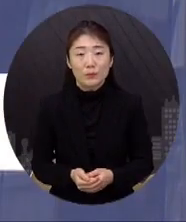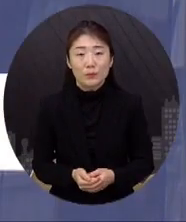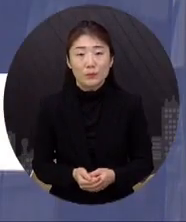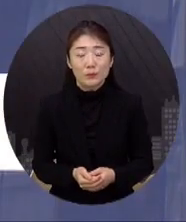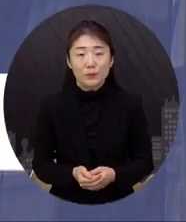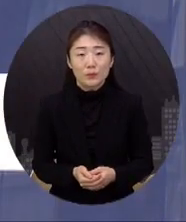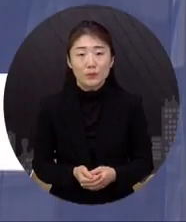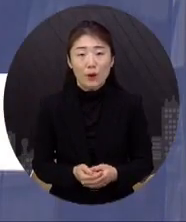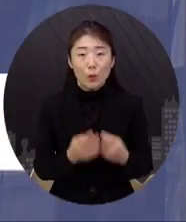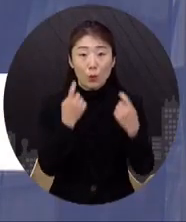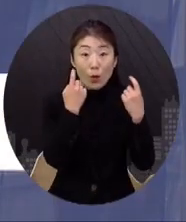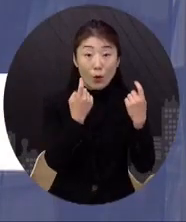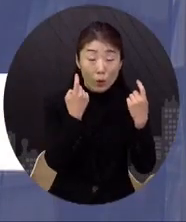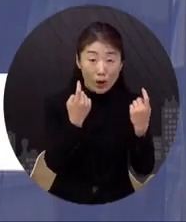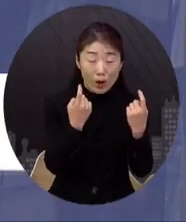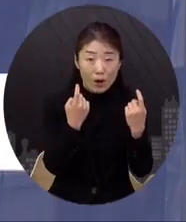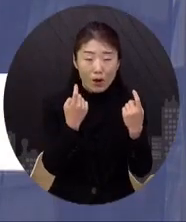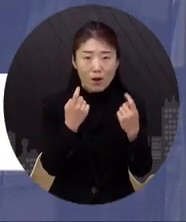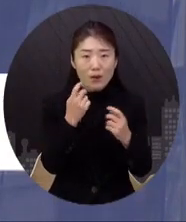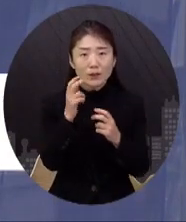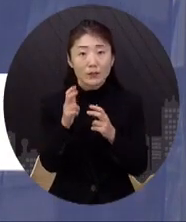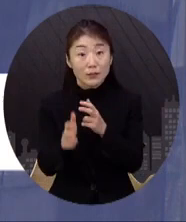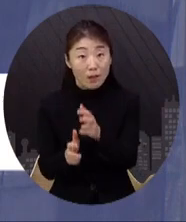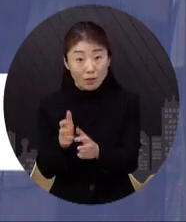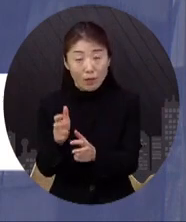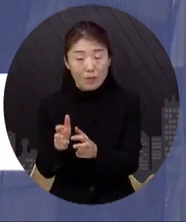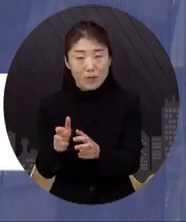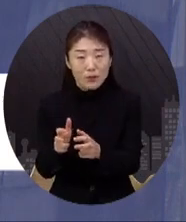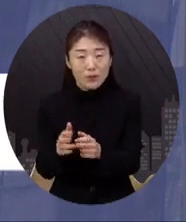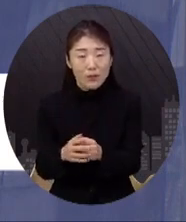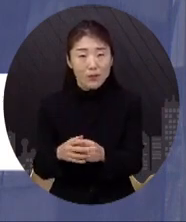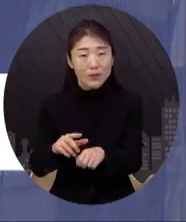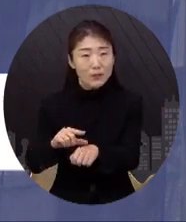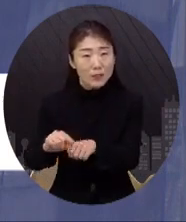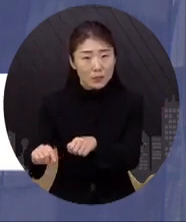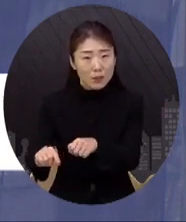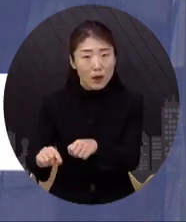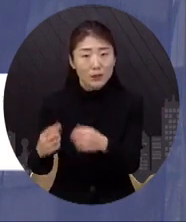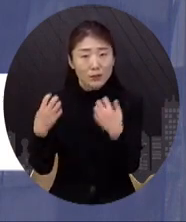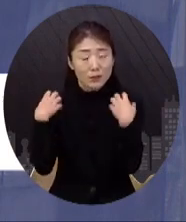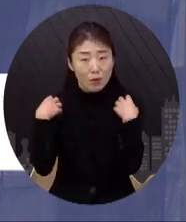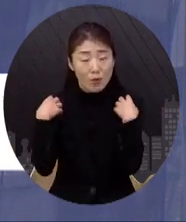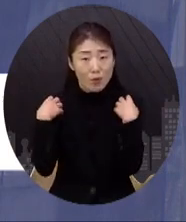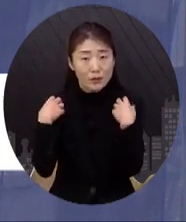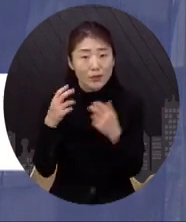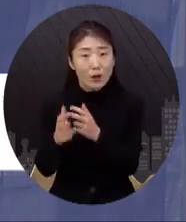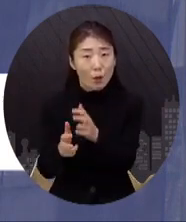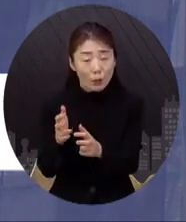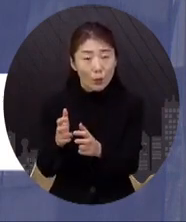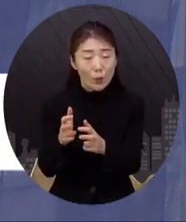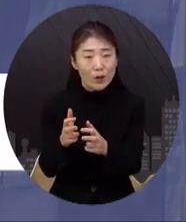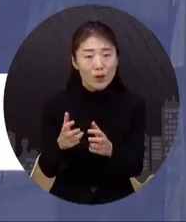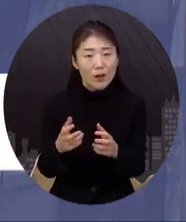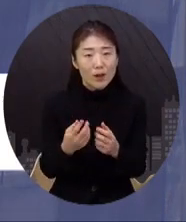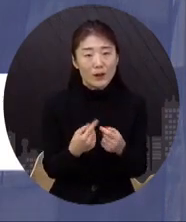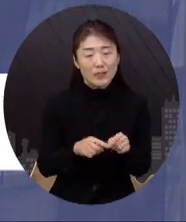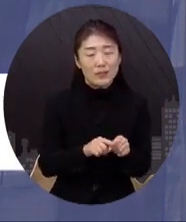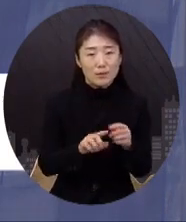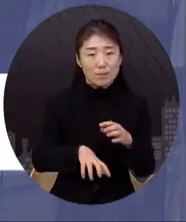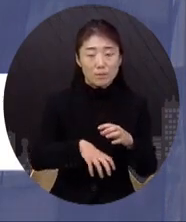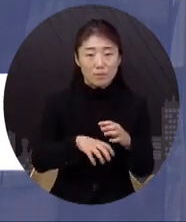해양 산업들을 기초 단위에서 맡을 수 있는 것들도 좀 이제 개발을 해야 된다. 그래야지